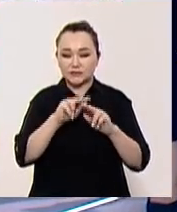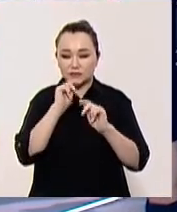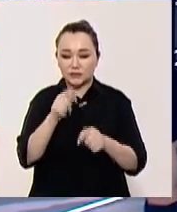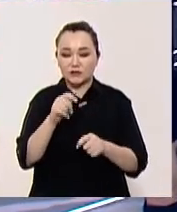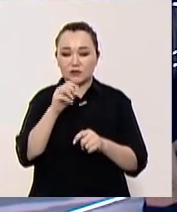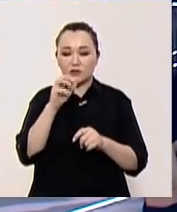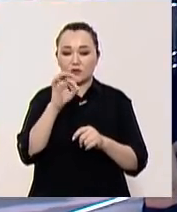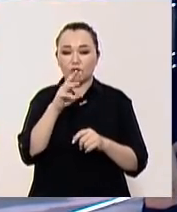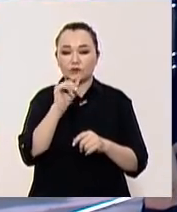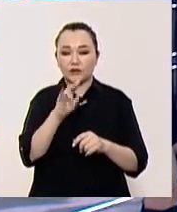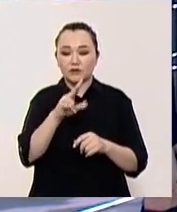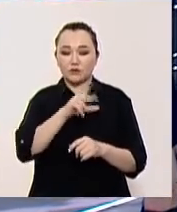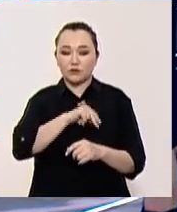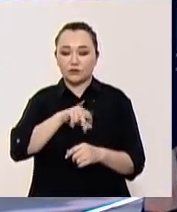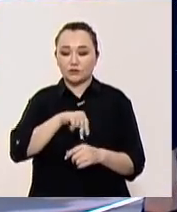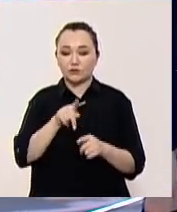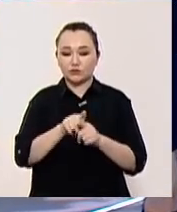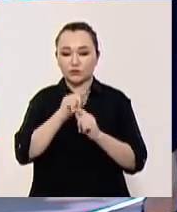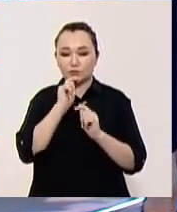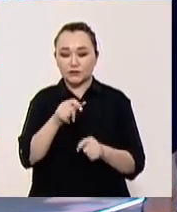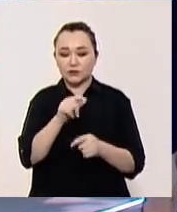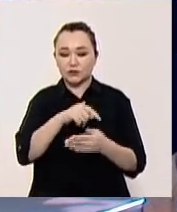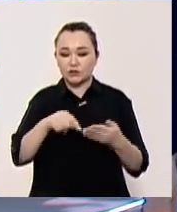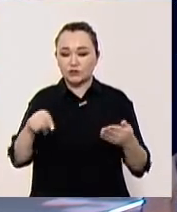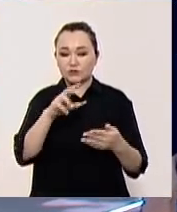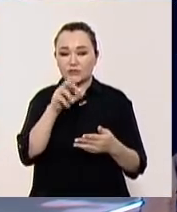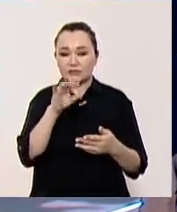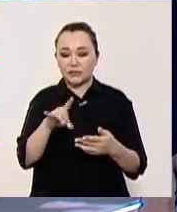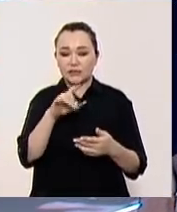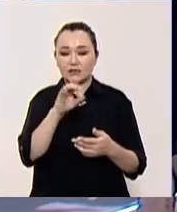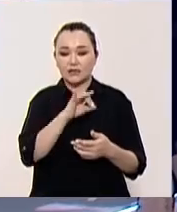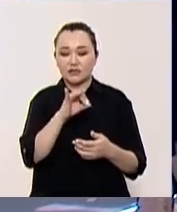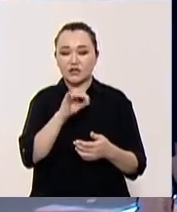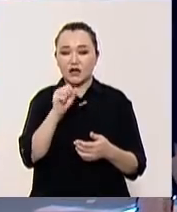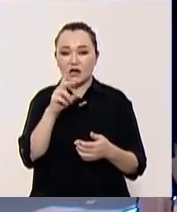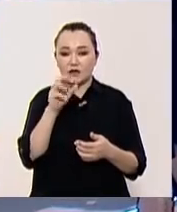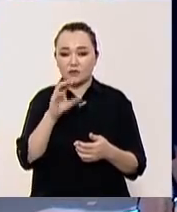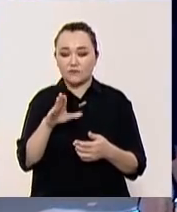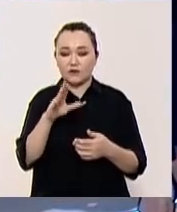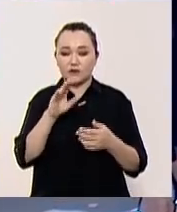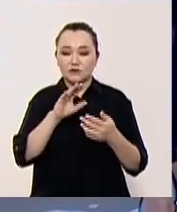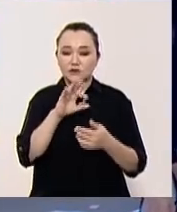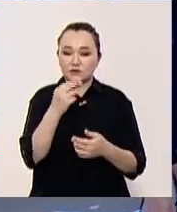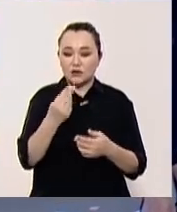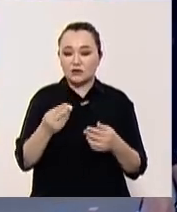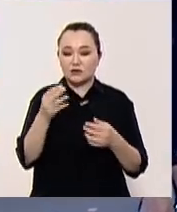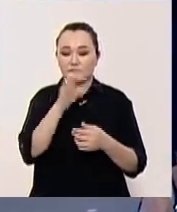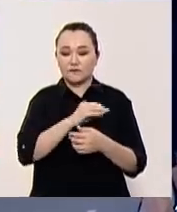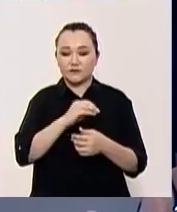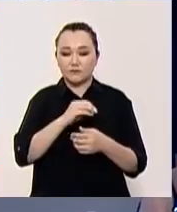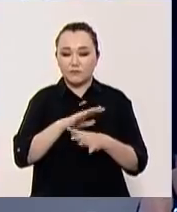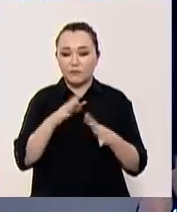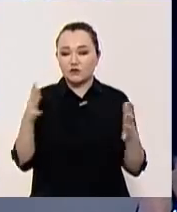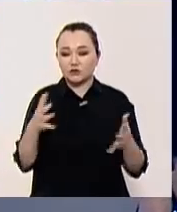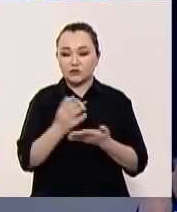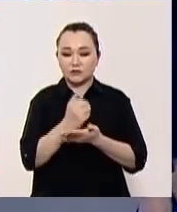Отан ордені де тапсырылды. Ал жазушы сазгер Илья Жақанов еліміздің әлеуметтік гуманитарлық дамуындағы аса үздік